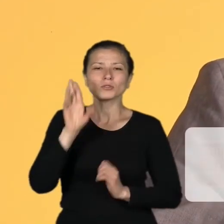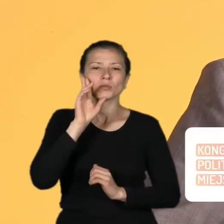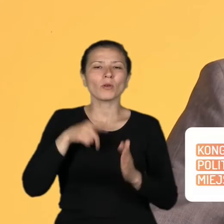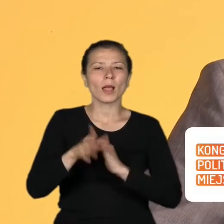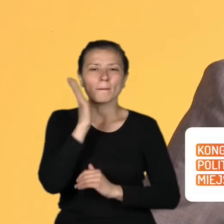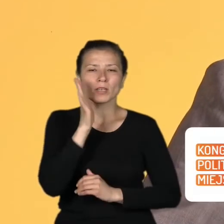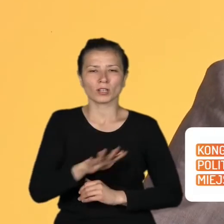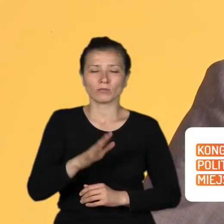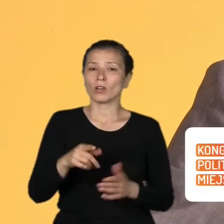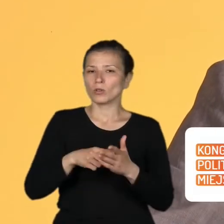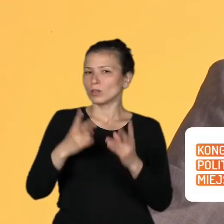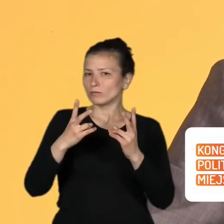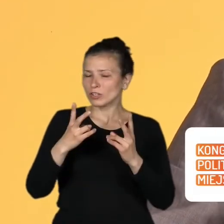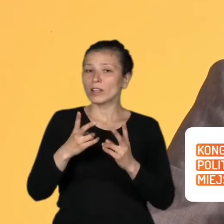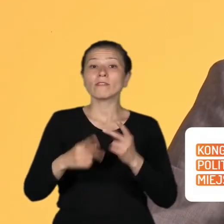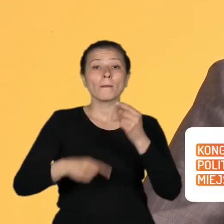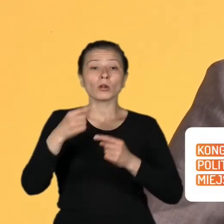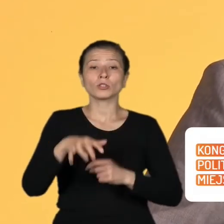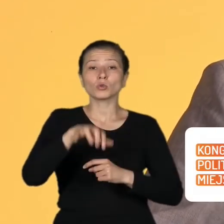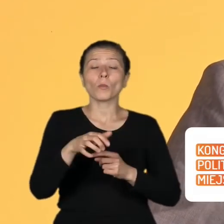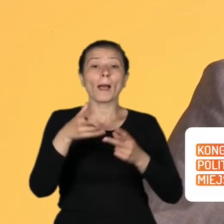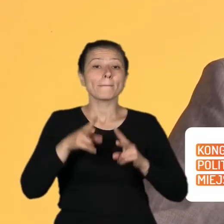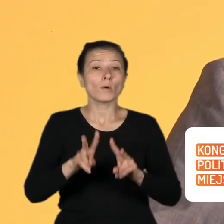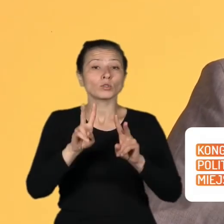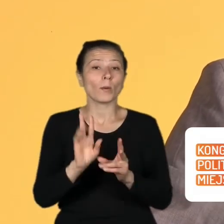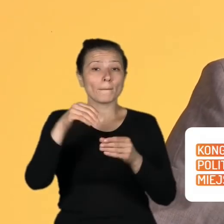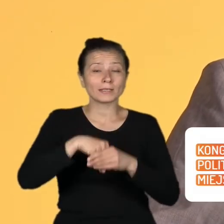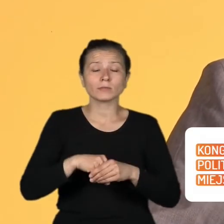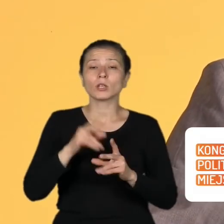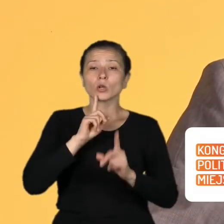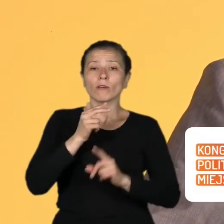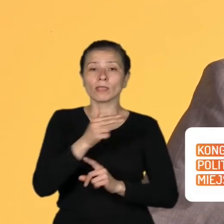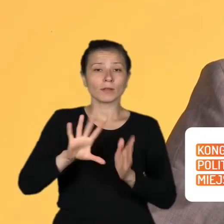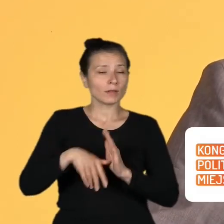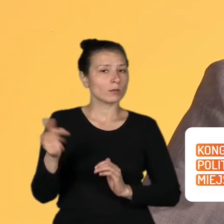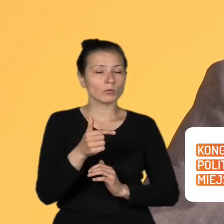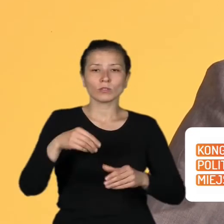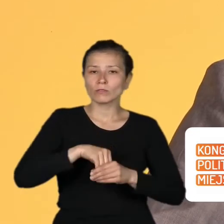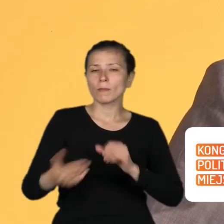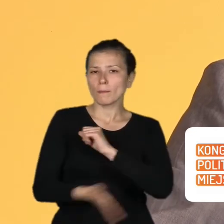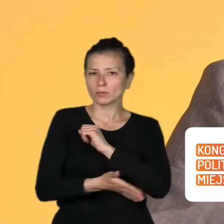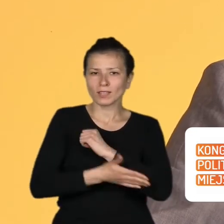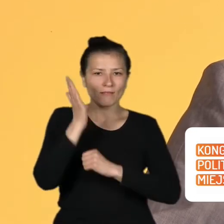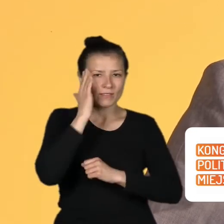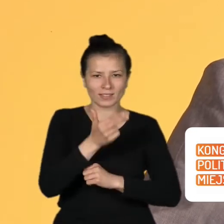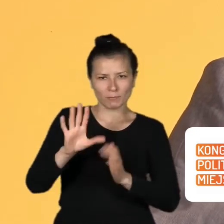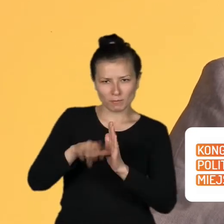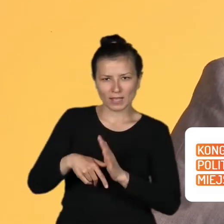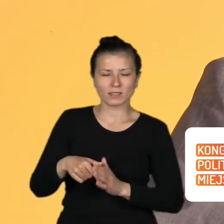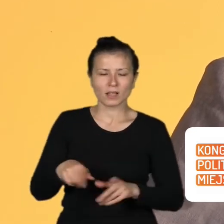procesie partycypacji. Rozmowa o mieście tak naprawdę musi mieć też pewne podstawy wiedzy o tym